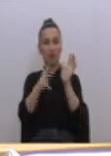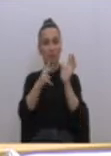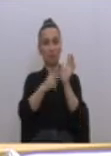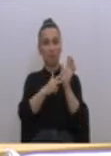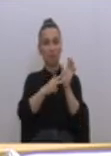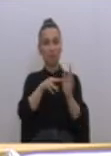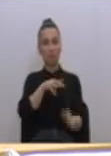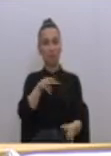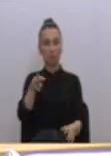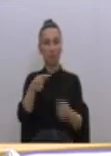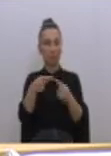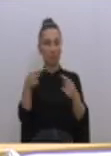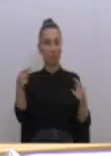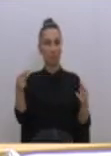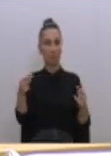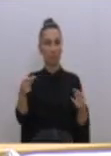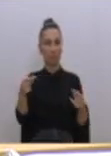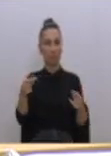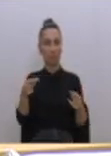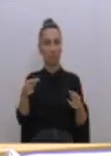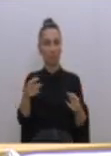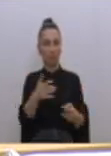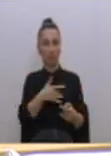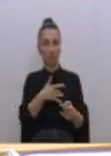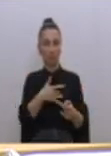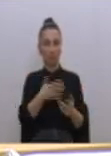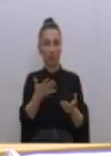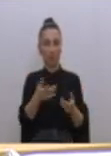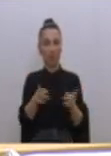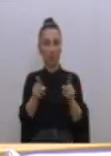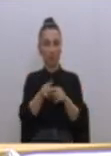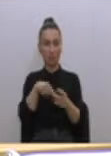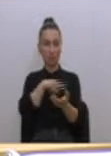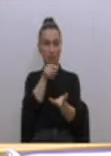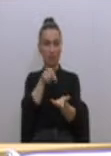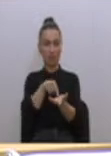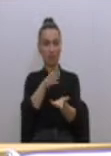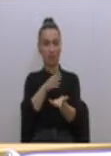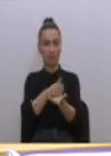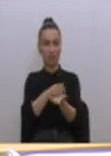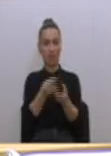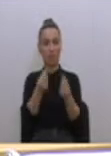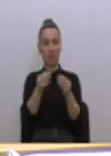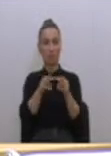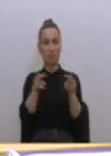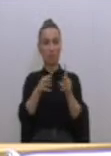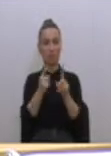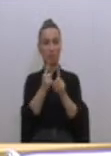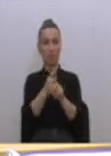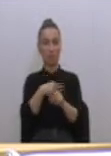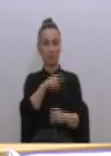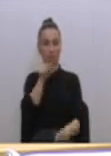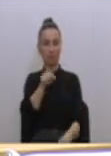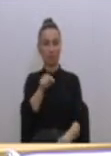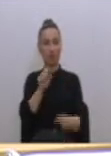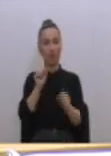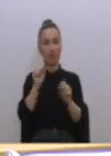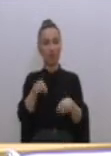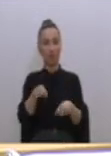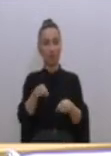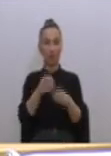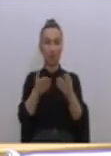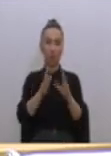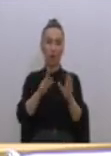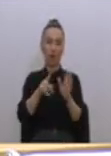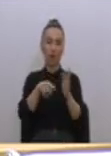milioni, da, se șemtec. Tahov, deseti kithuam, ak s-au prosorat piniasa ministris muadgile starvici, șezleba tuaroru, am